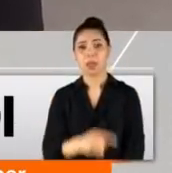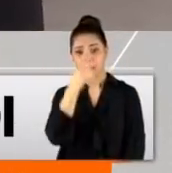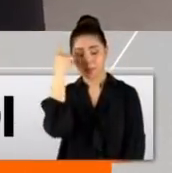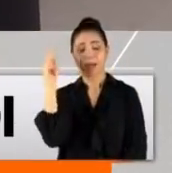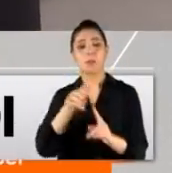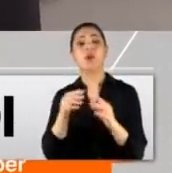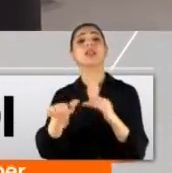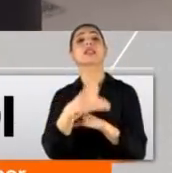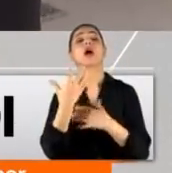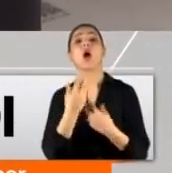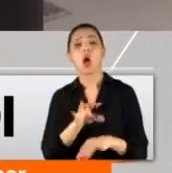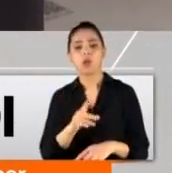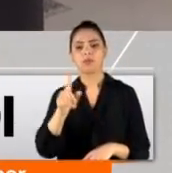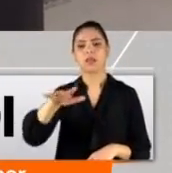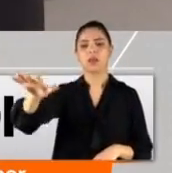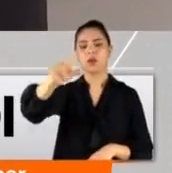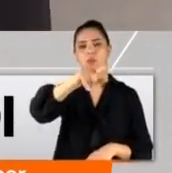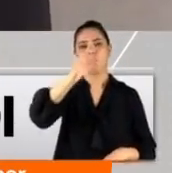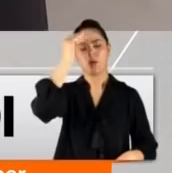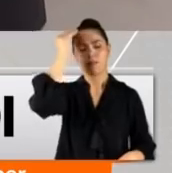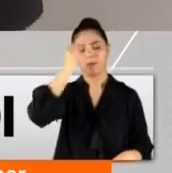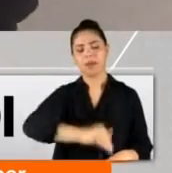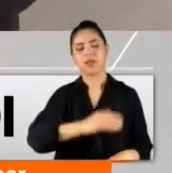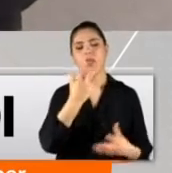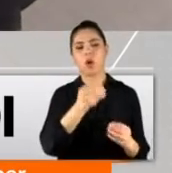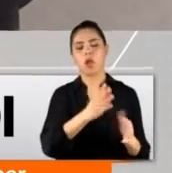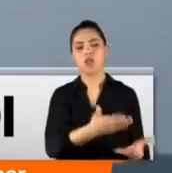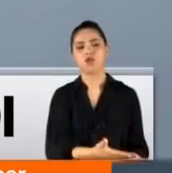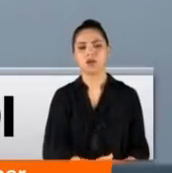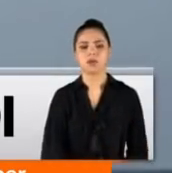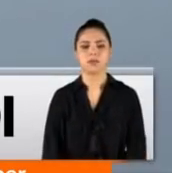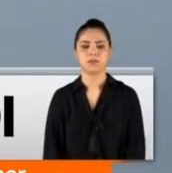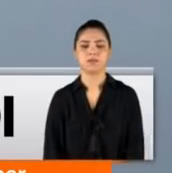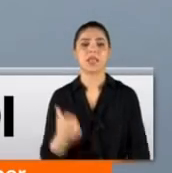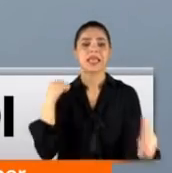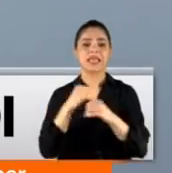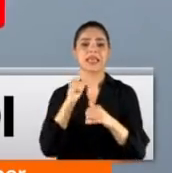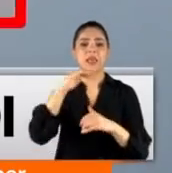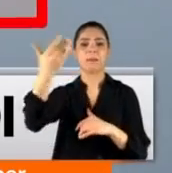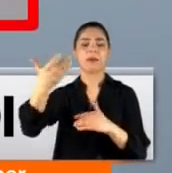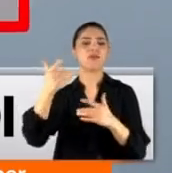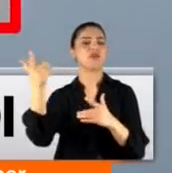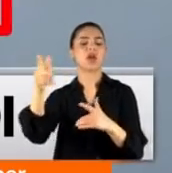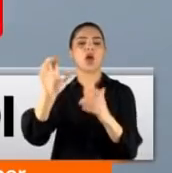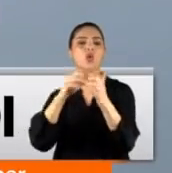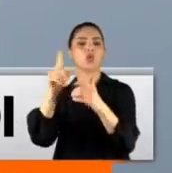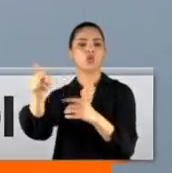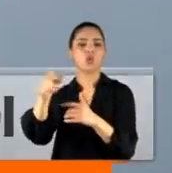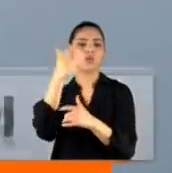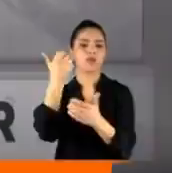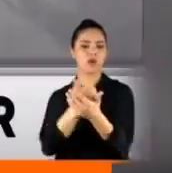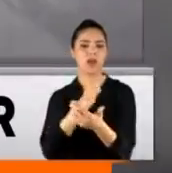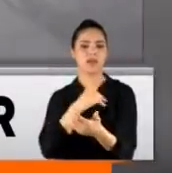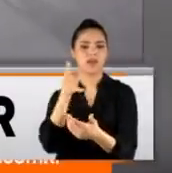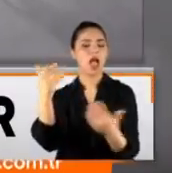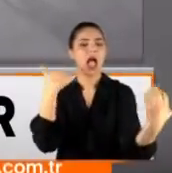de polis geçmeseydi mağdurlar arasına bir esnaf daha eklenecekti. Yine aynı çetenin başka bir görüntüsü daha ortaya çıktı. Bu